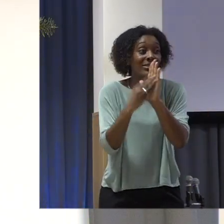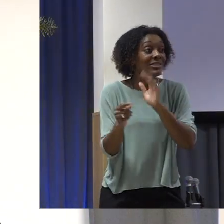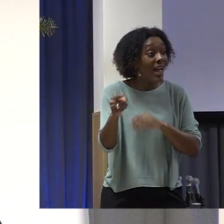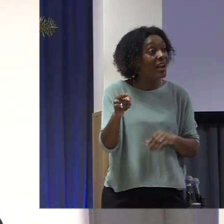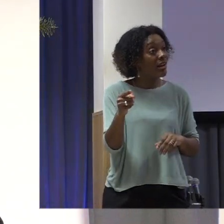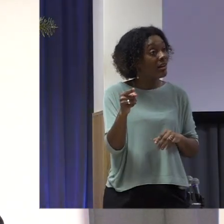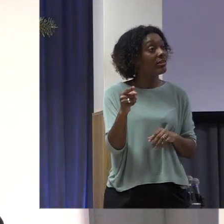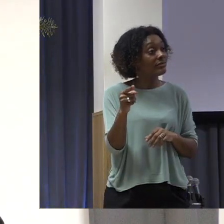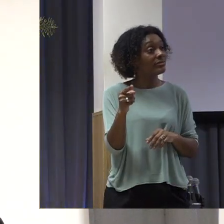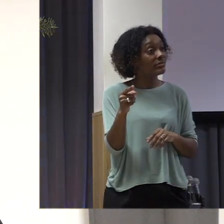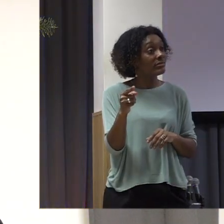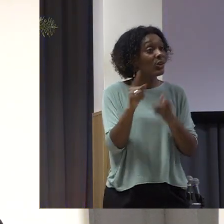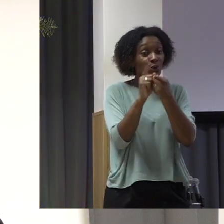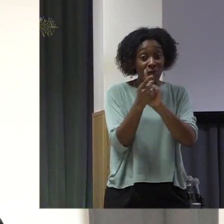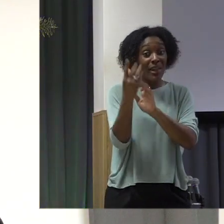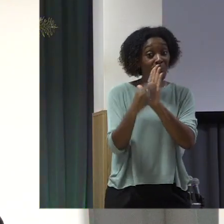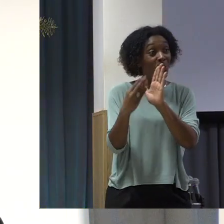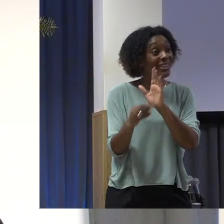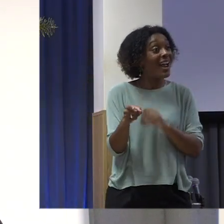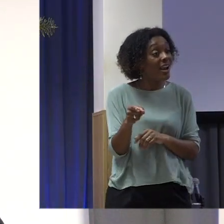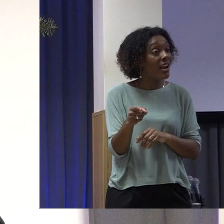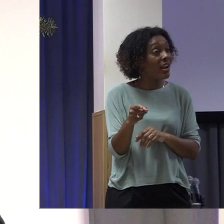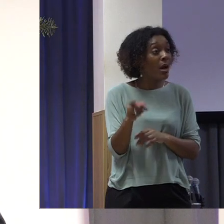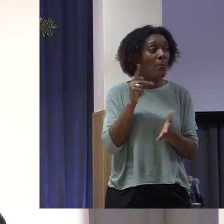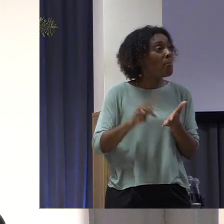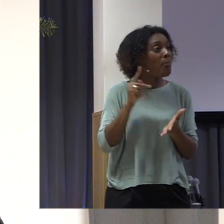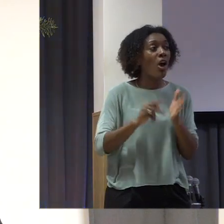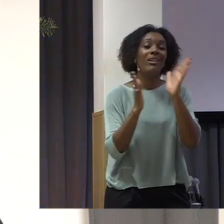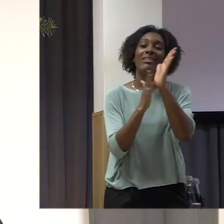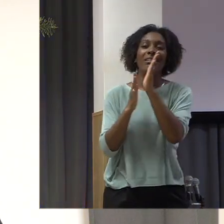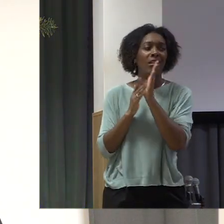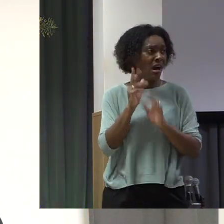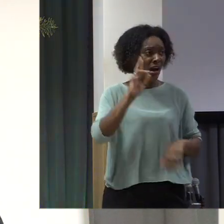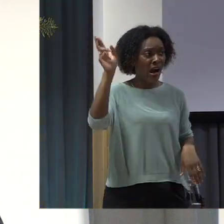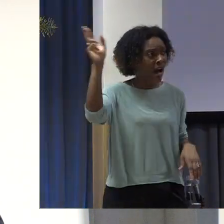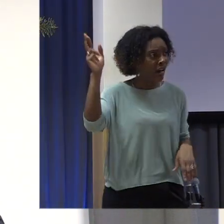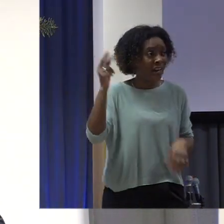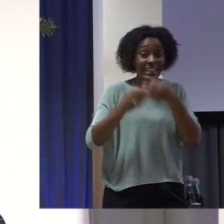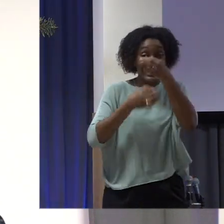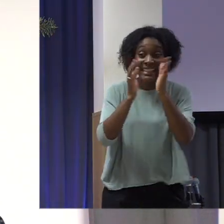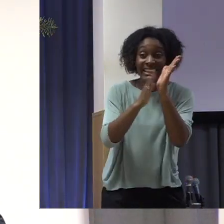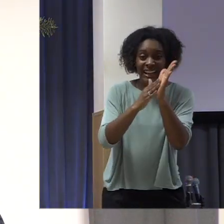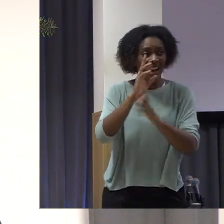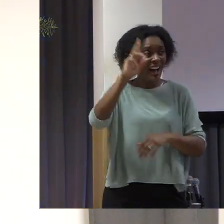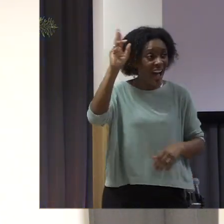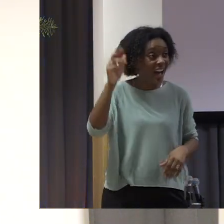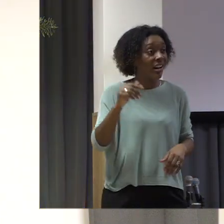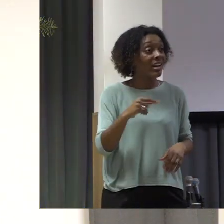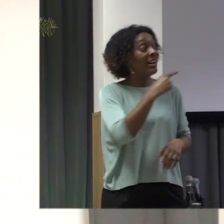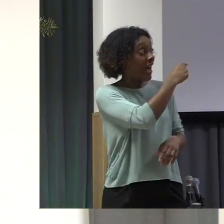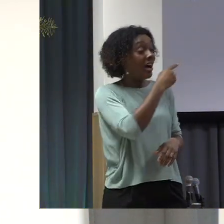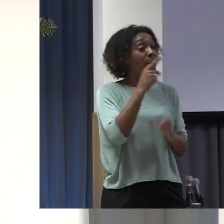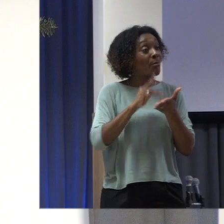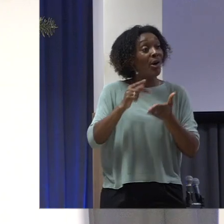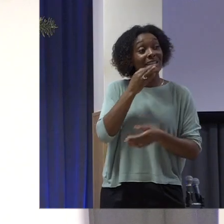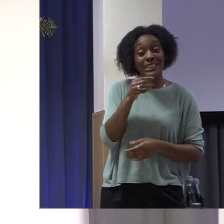avare de compliments, qui peut dire « Vous êtes devenus un modèle pour tous ». Et il